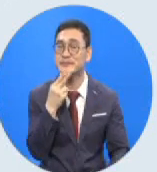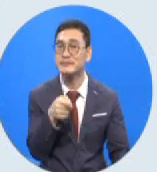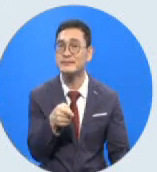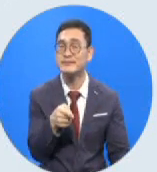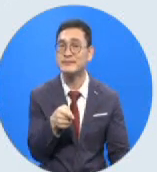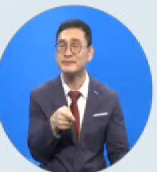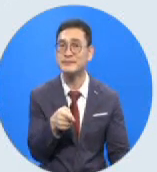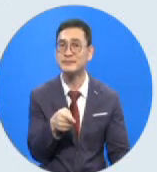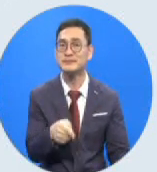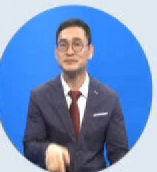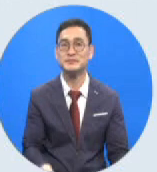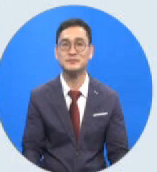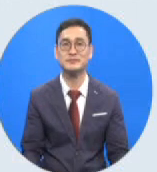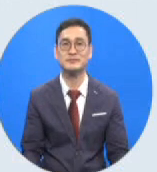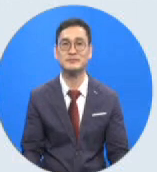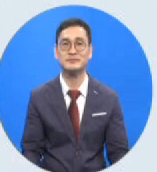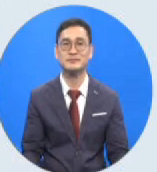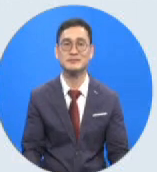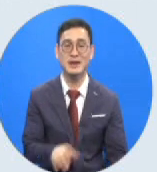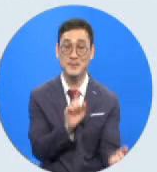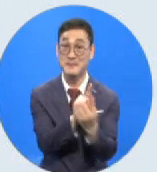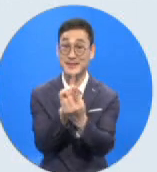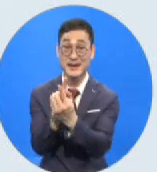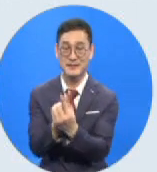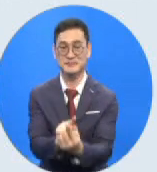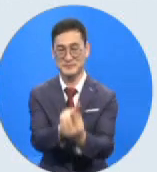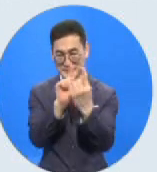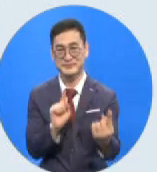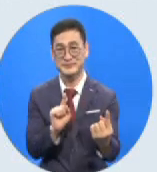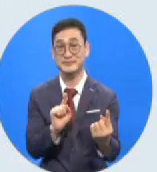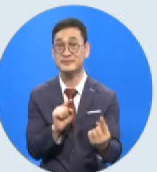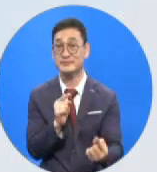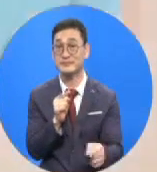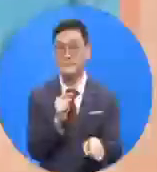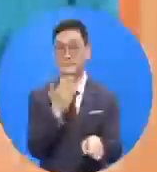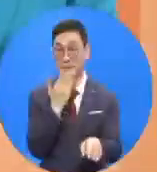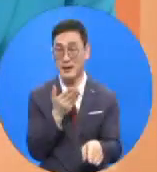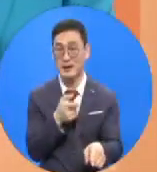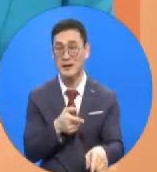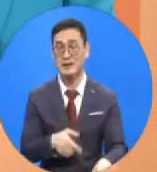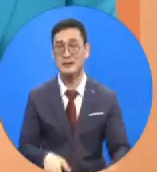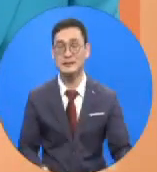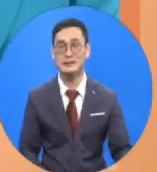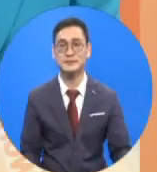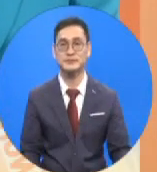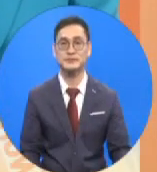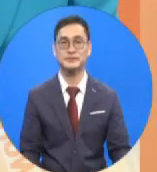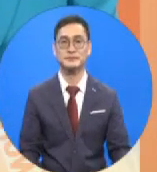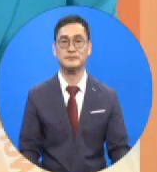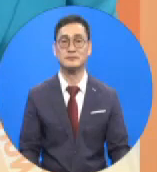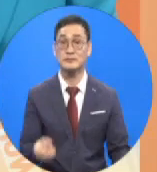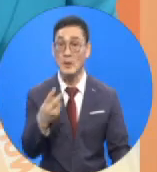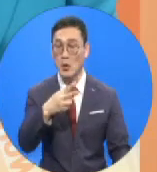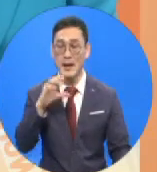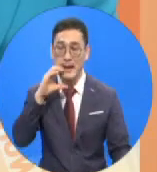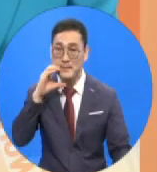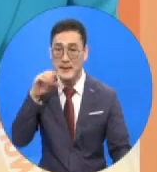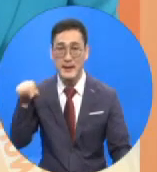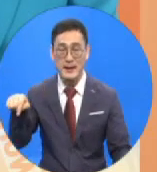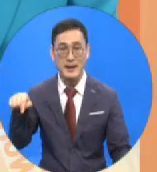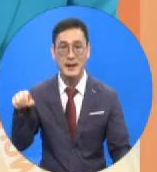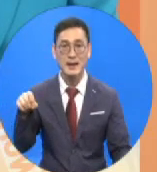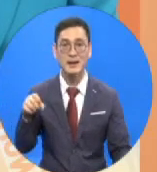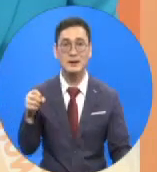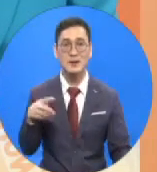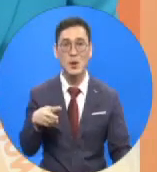모임을 자제를 해서 접촉을 어 좀 상관은 굉장히 중요 하구요 말씀하신대로 아까 폐 하고 프랜차이즈